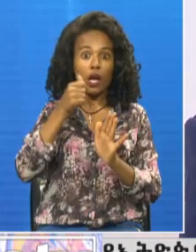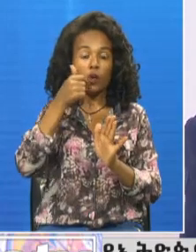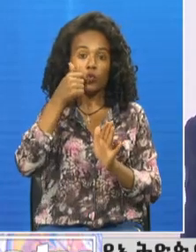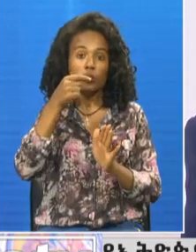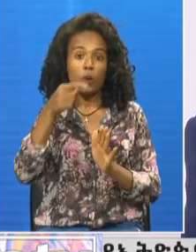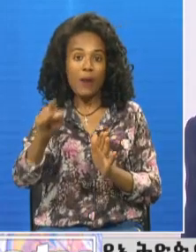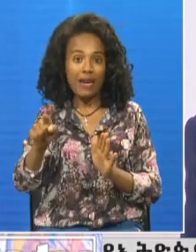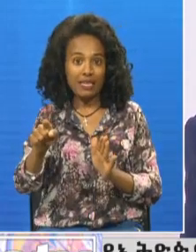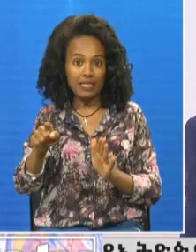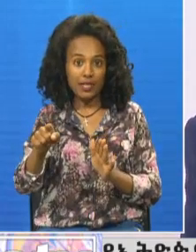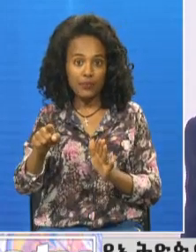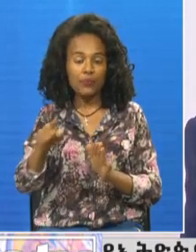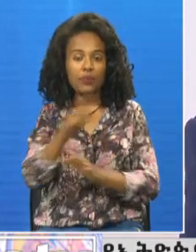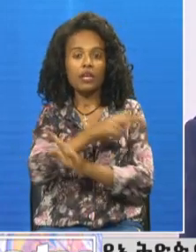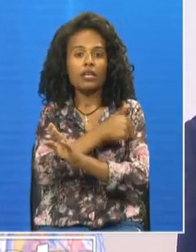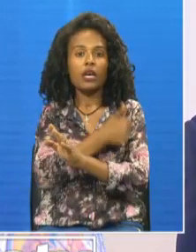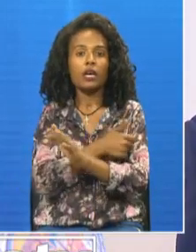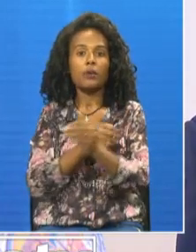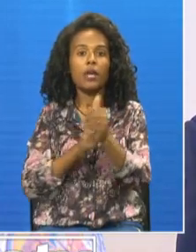የሚነጋገሩበት ሁኔታን